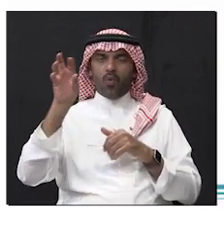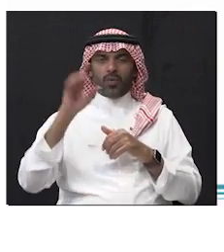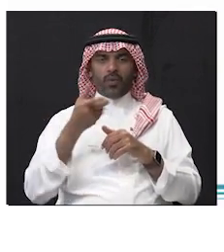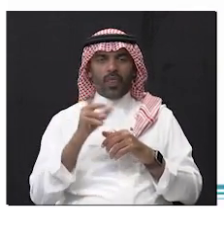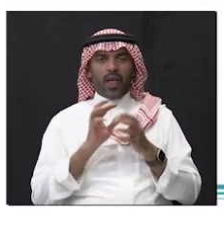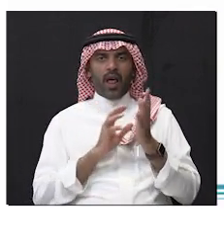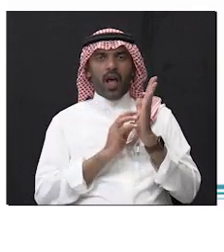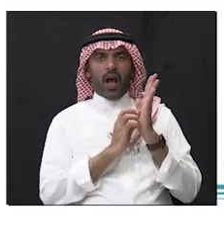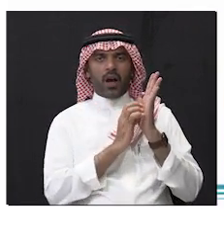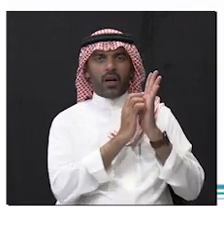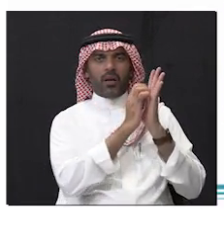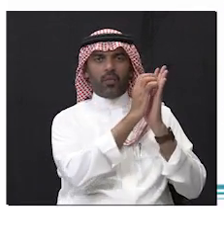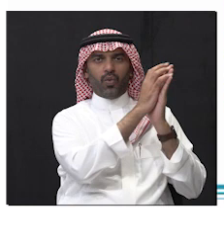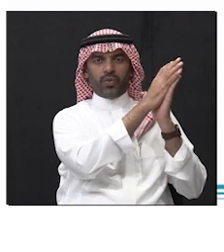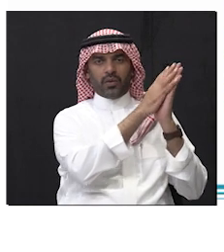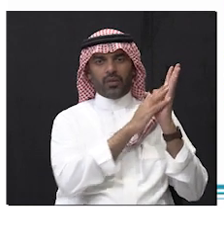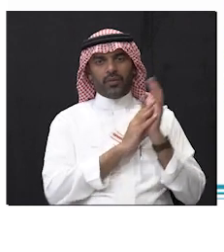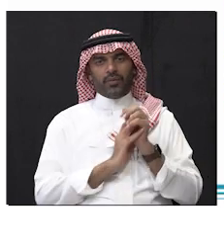العنكبيات،